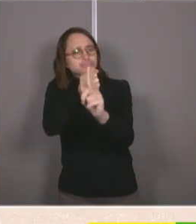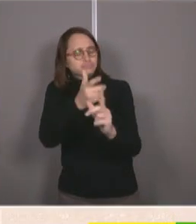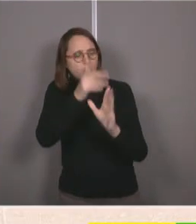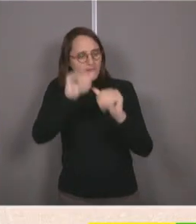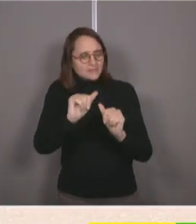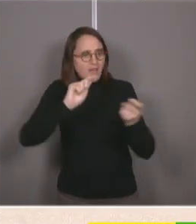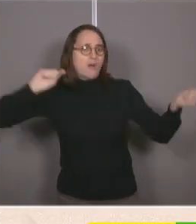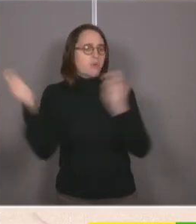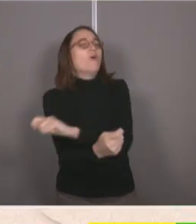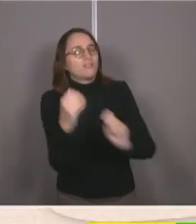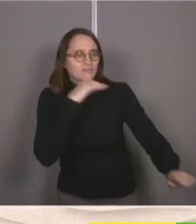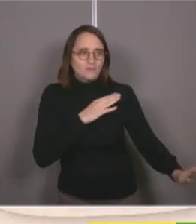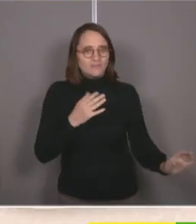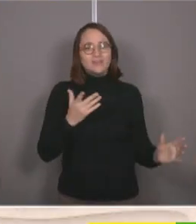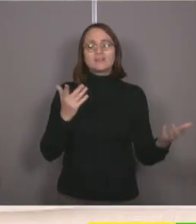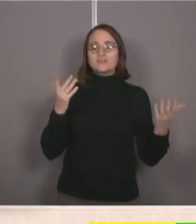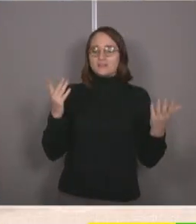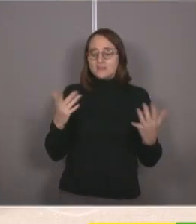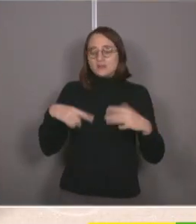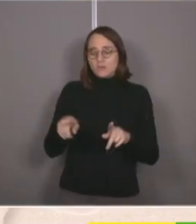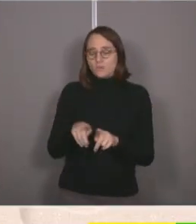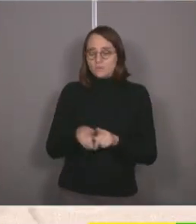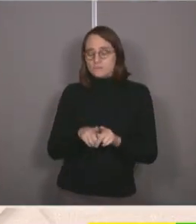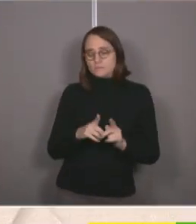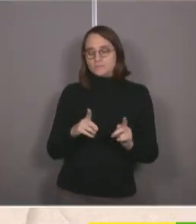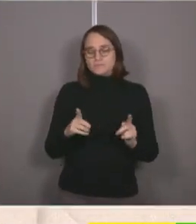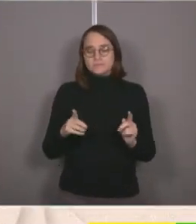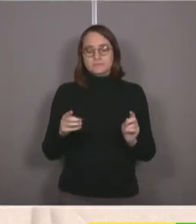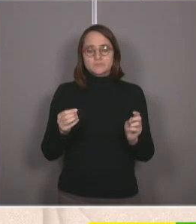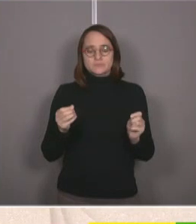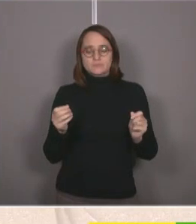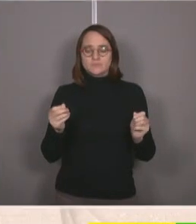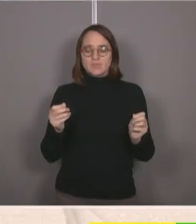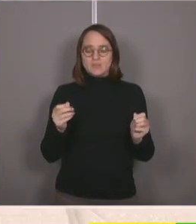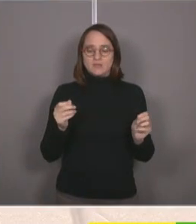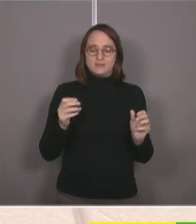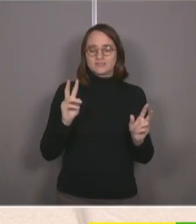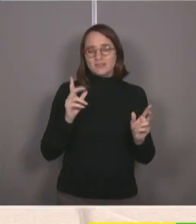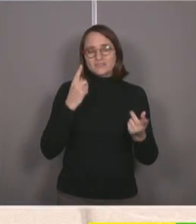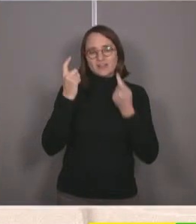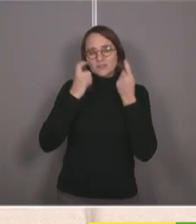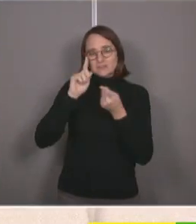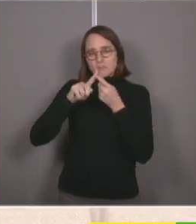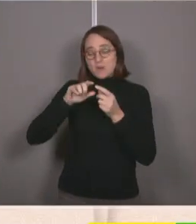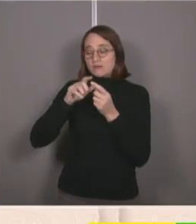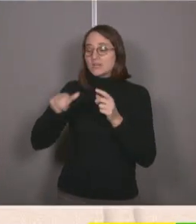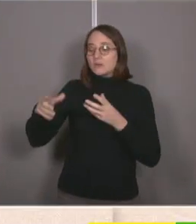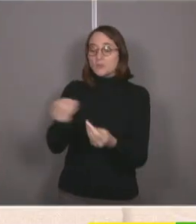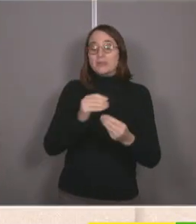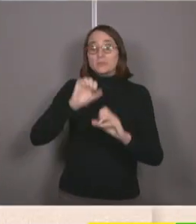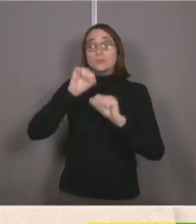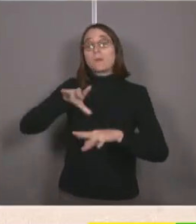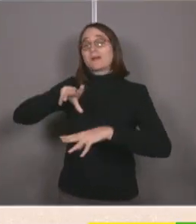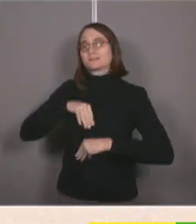changement climatique. Et l'idée aussi, et ça permet d'aller vers cette question de l'acceptabilité, tout de suite, sur cette